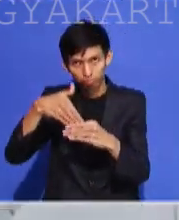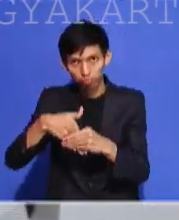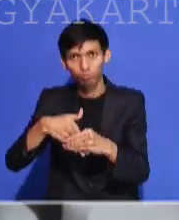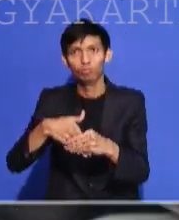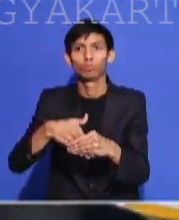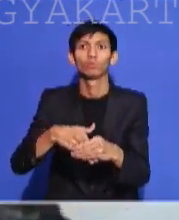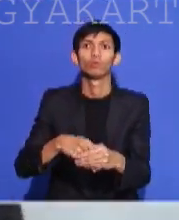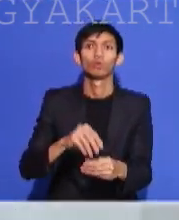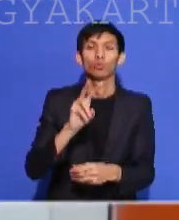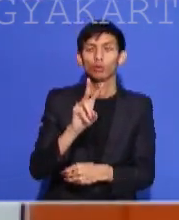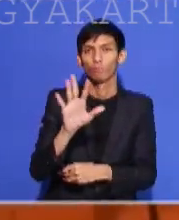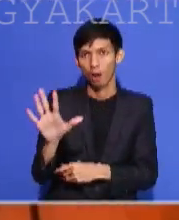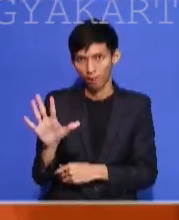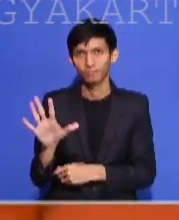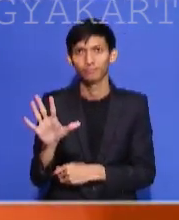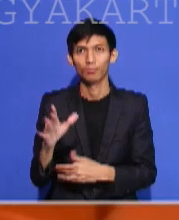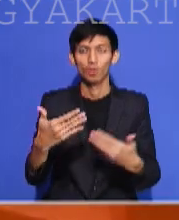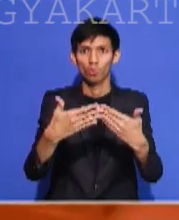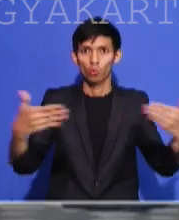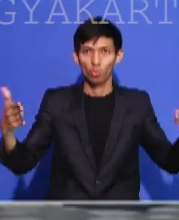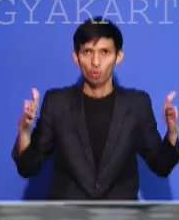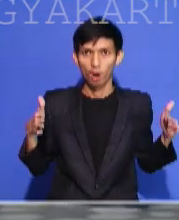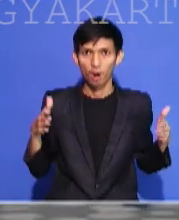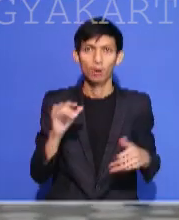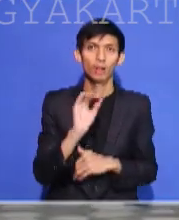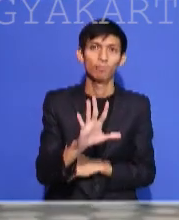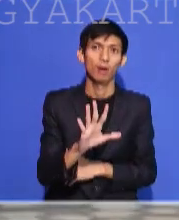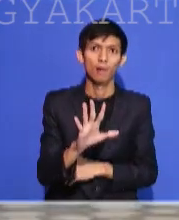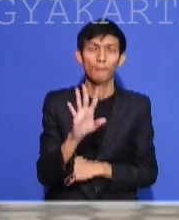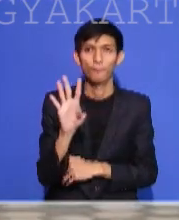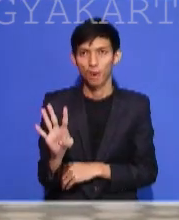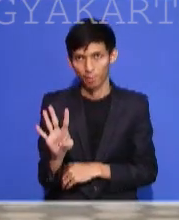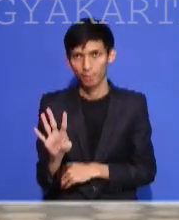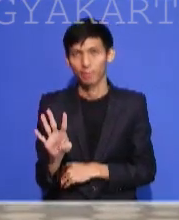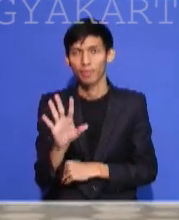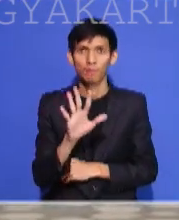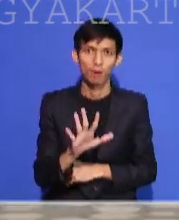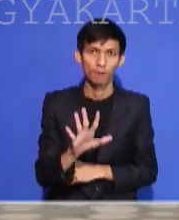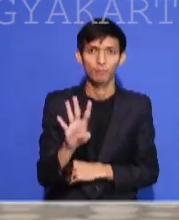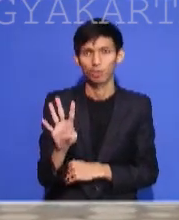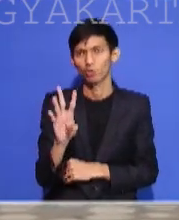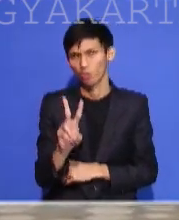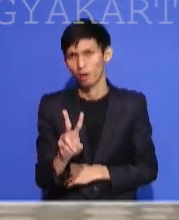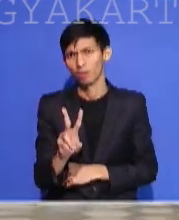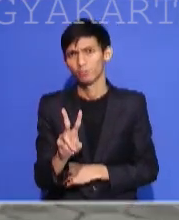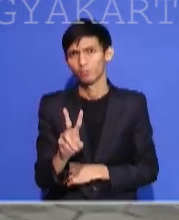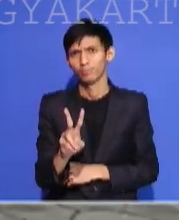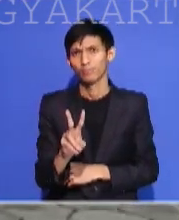1.355 buah, bilik suara sebanyak 5.420 buah, kabel tis sebanyak